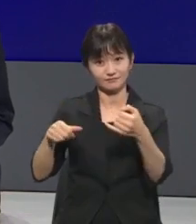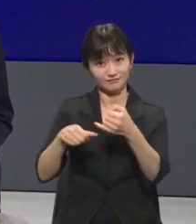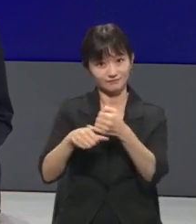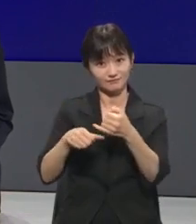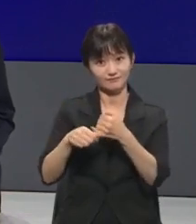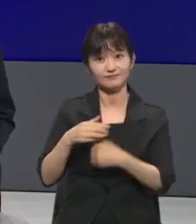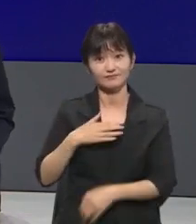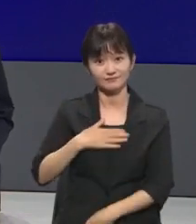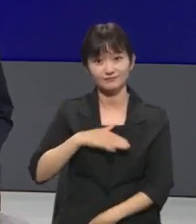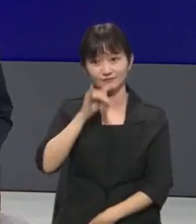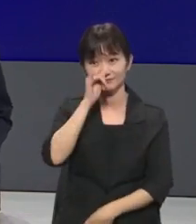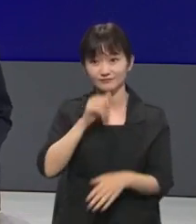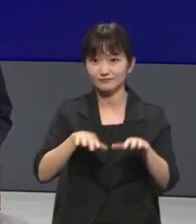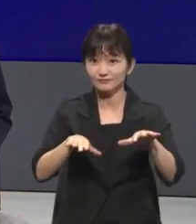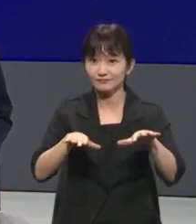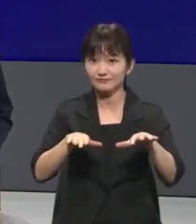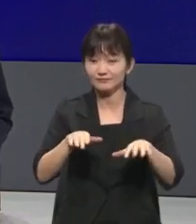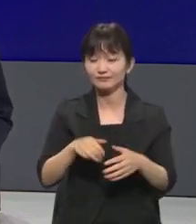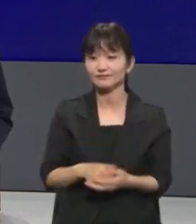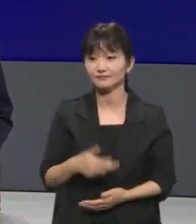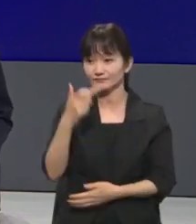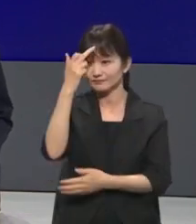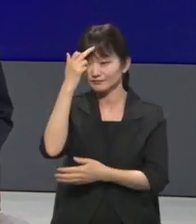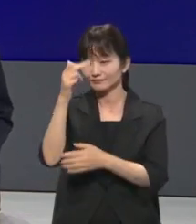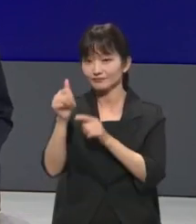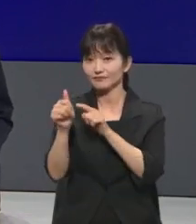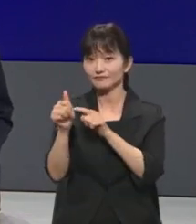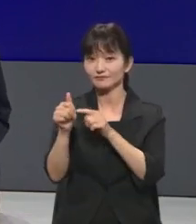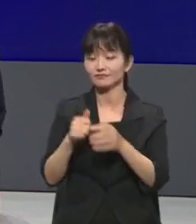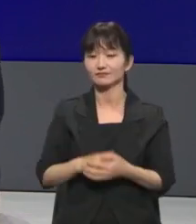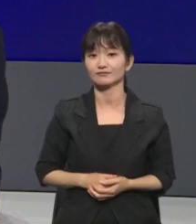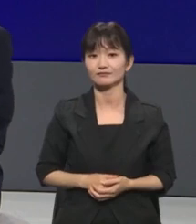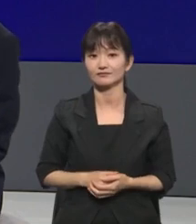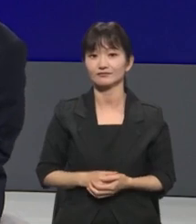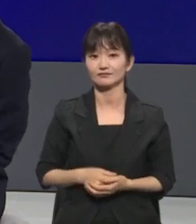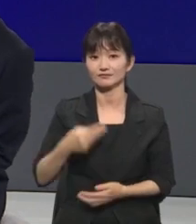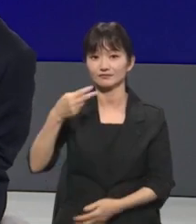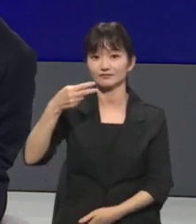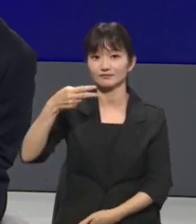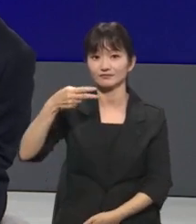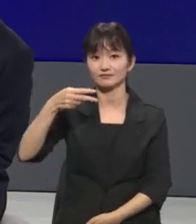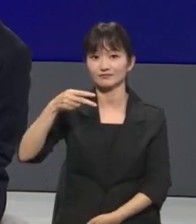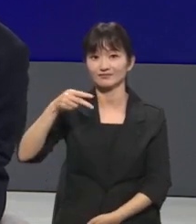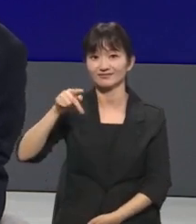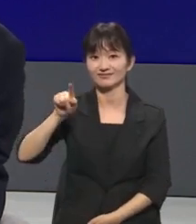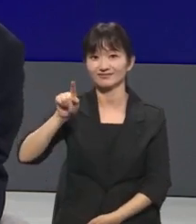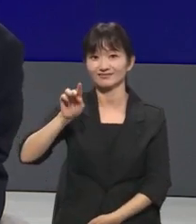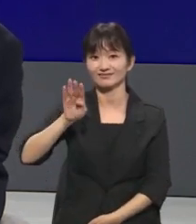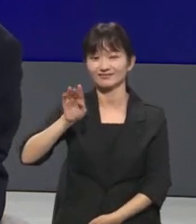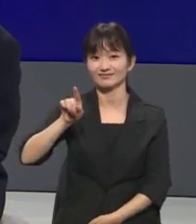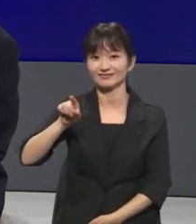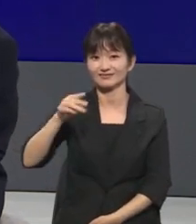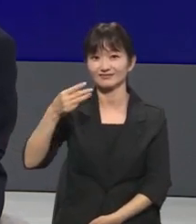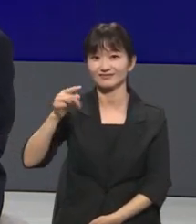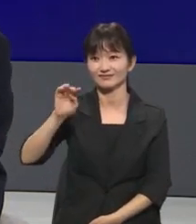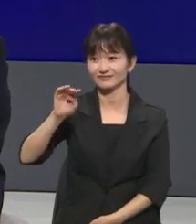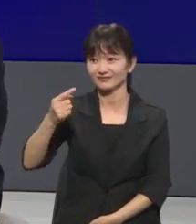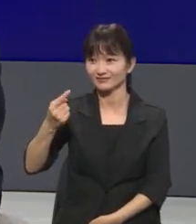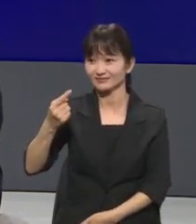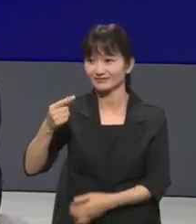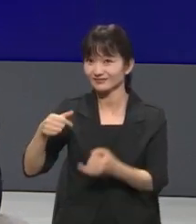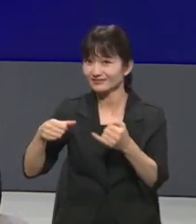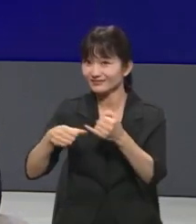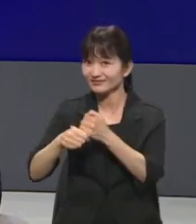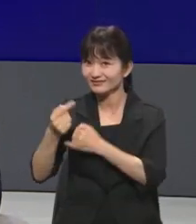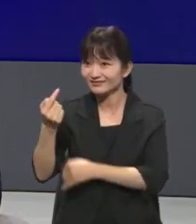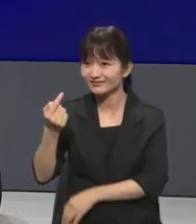그러면은 네. 오늘 최보니가 최보물 보니가 그 시버러브를 해본 거예요? 그러니까 인공지능이랑 연애를 해보고